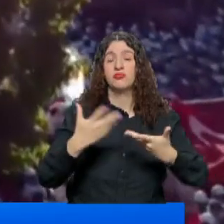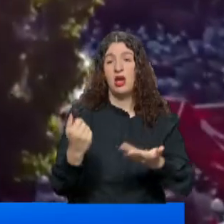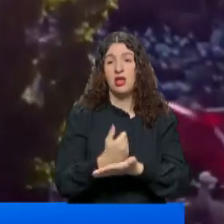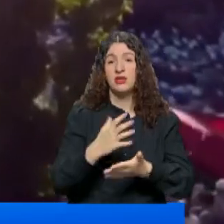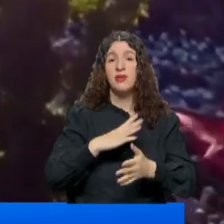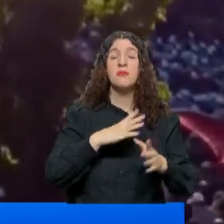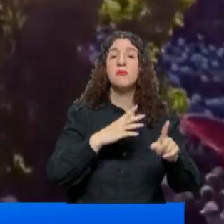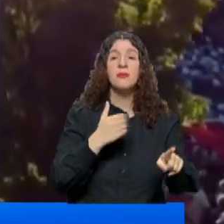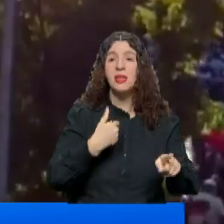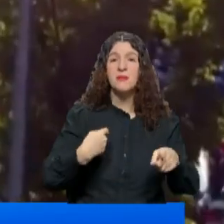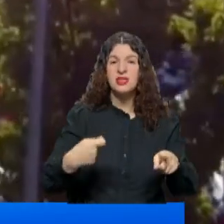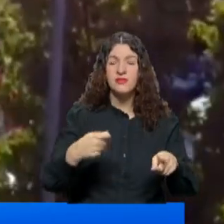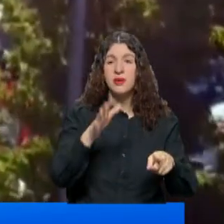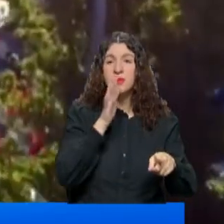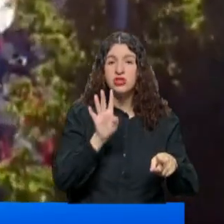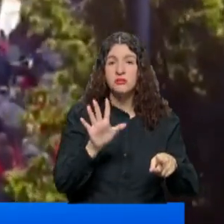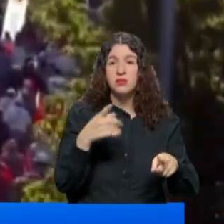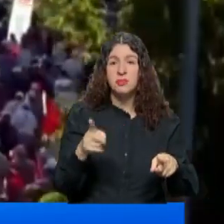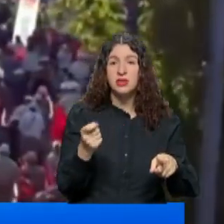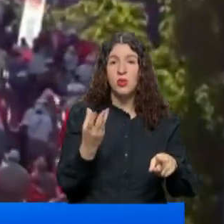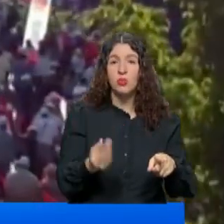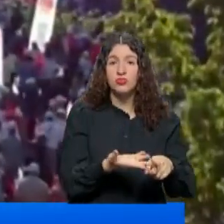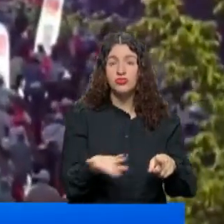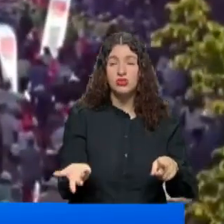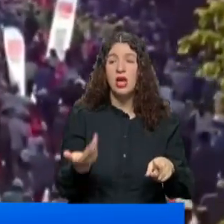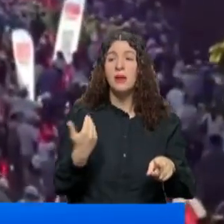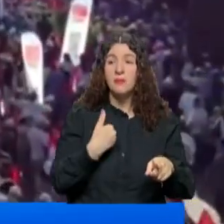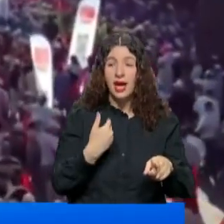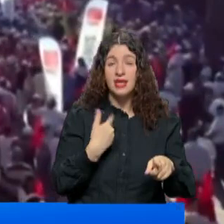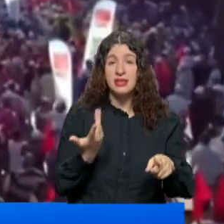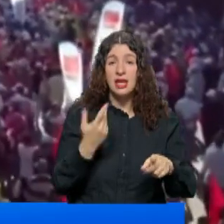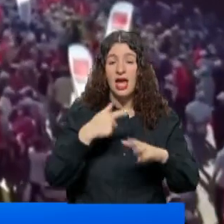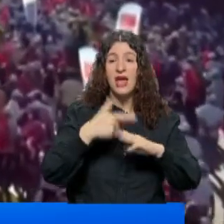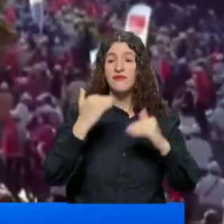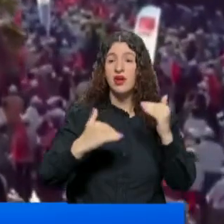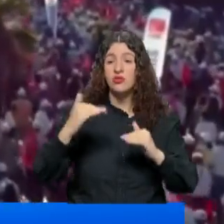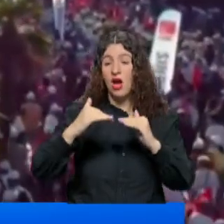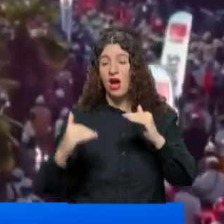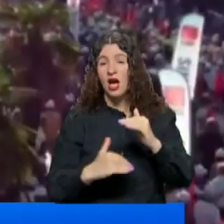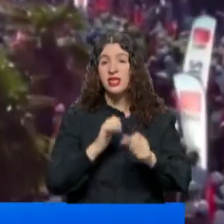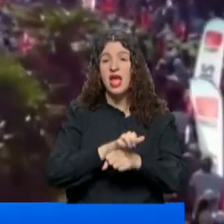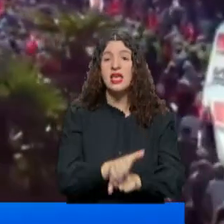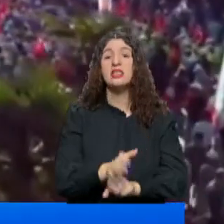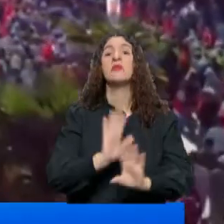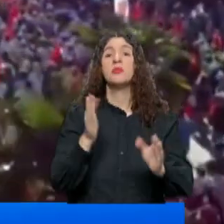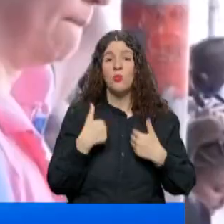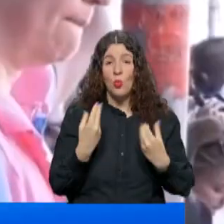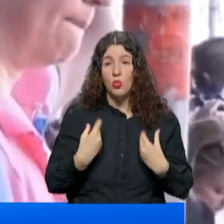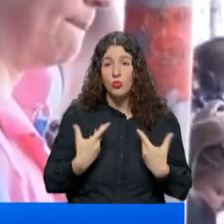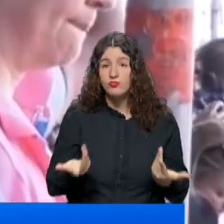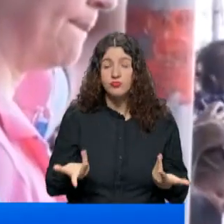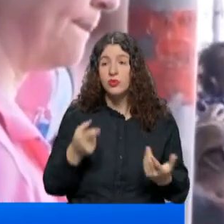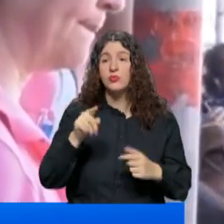Bana maliyeti 545 bin lira olmuştu. Ben enflasyonun altında ezilmemiş mi oluyorum?